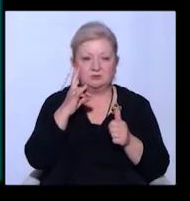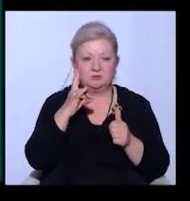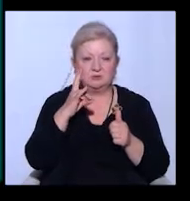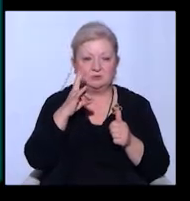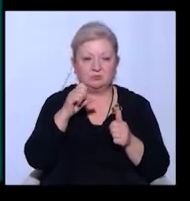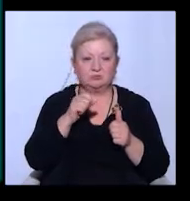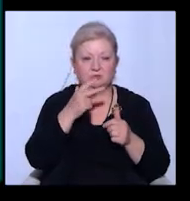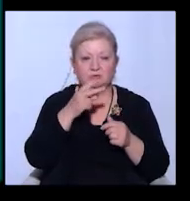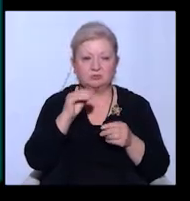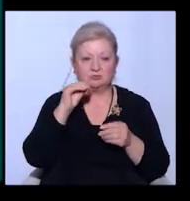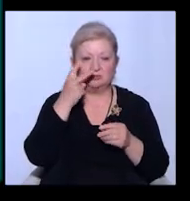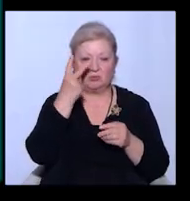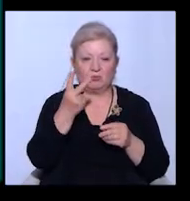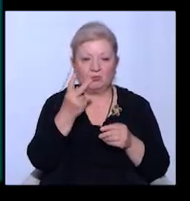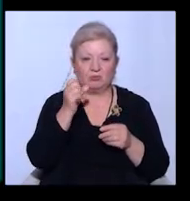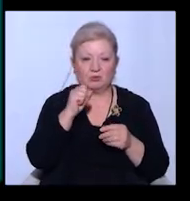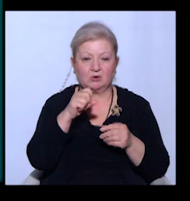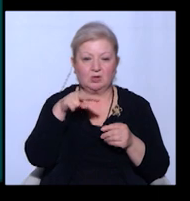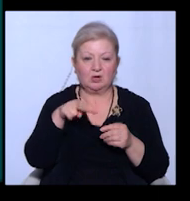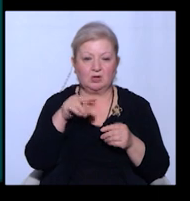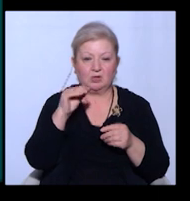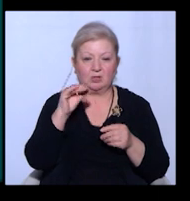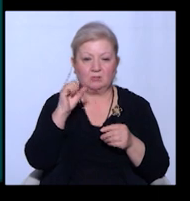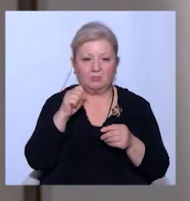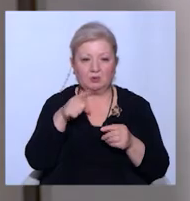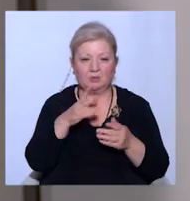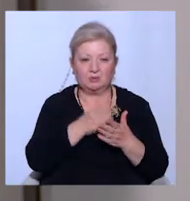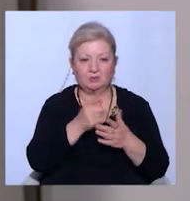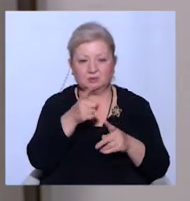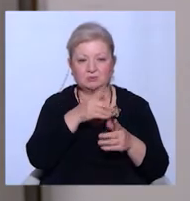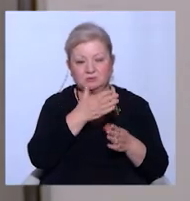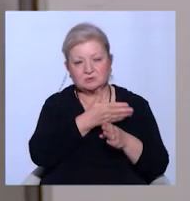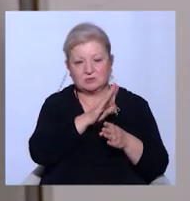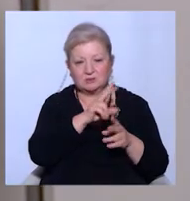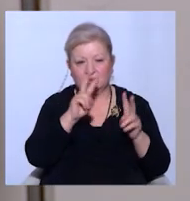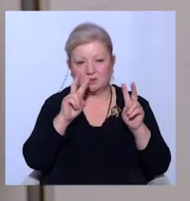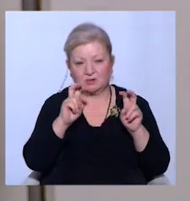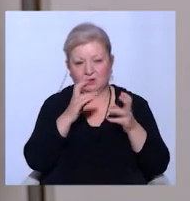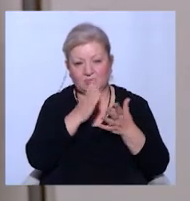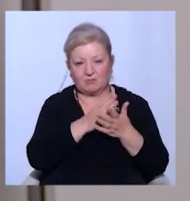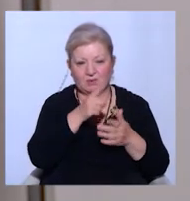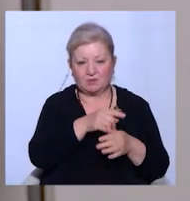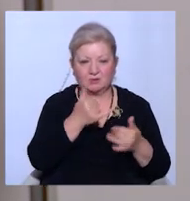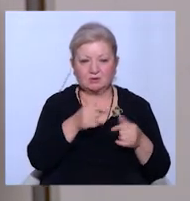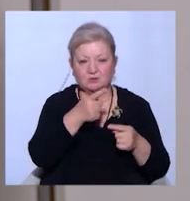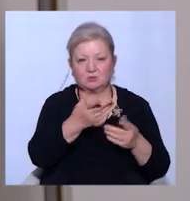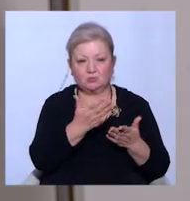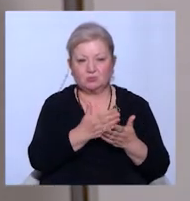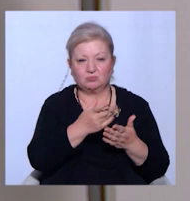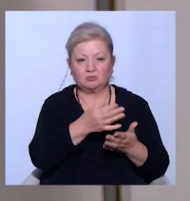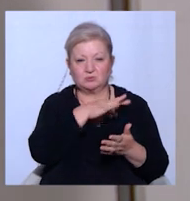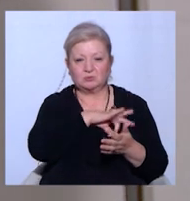სინუსი გვიწერია 2 ალფა. მე ახლა ამის გამოყვანას არ შეუდგები, ეს ცალკე თემა არის. მოცემულ